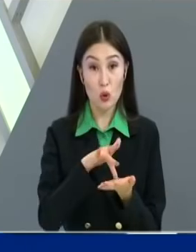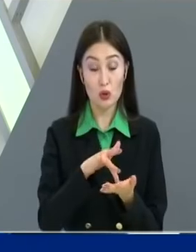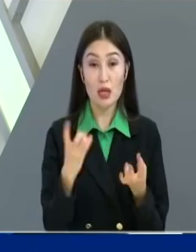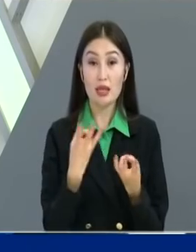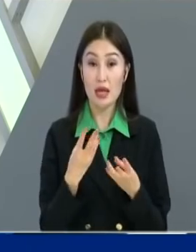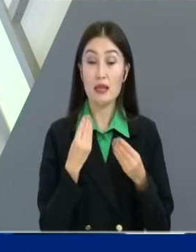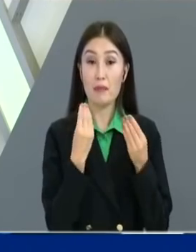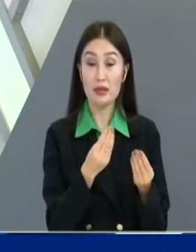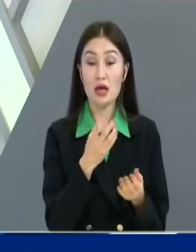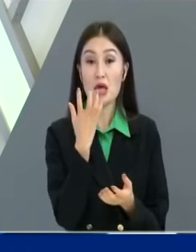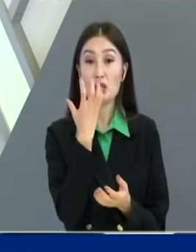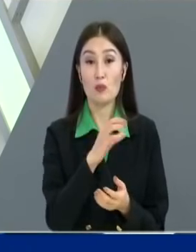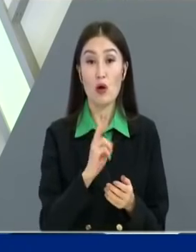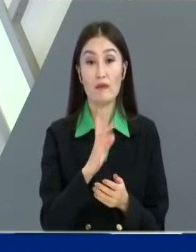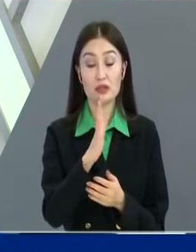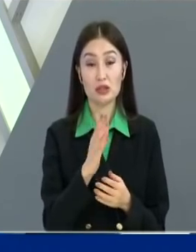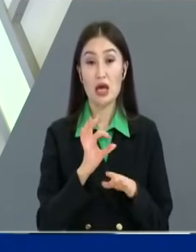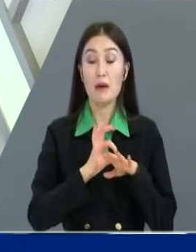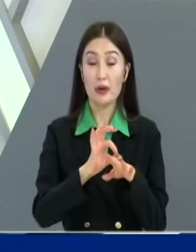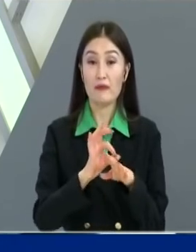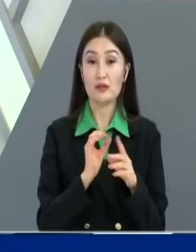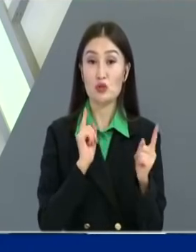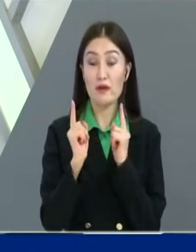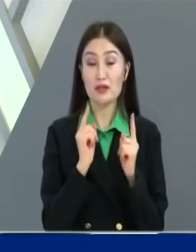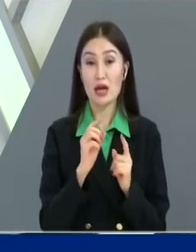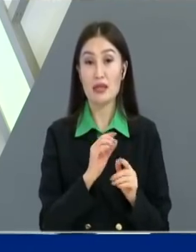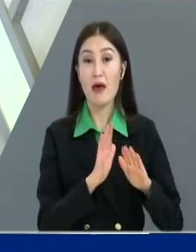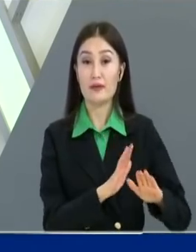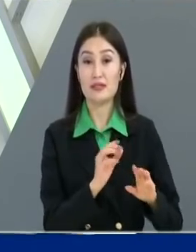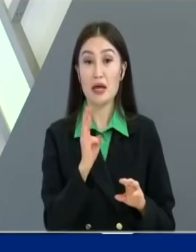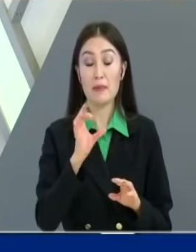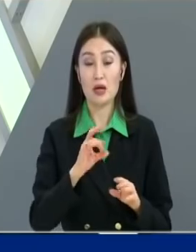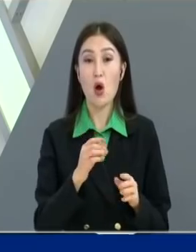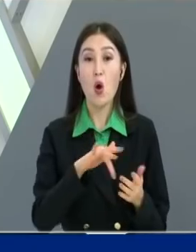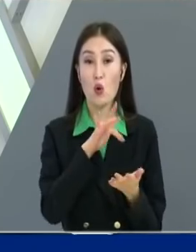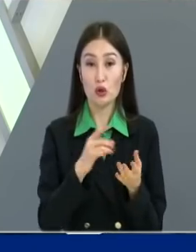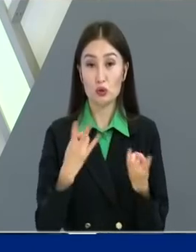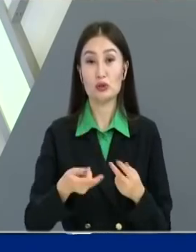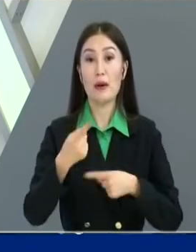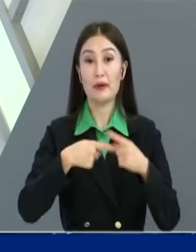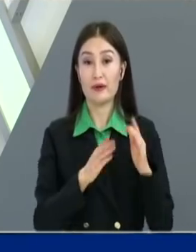в квартиры. Я проведу совещание с вице-мэрами. Город нужно приводить в порядок.